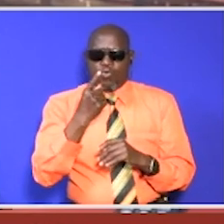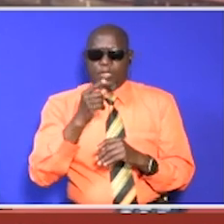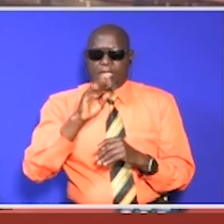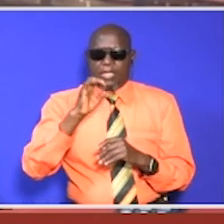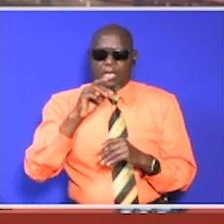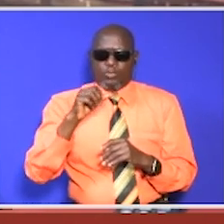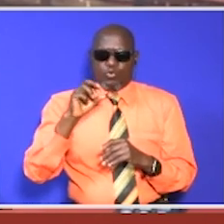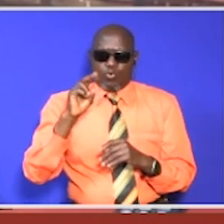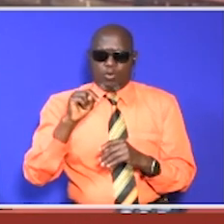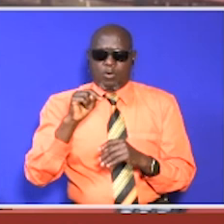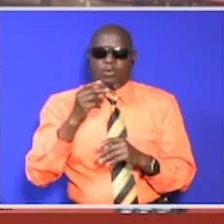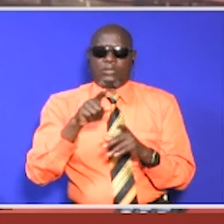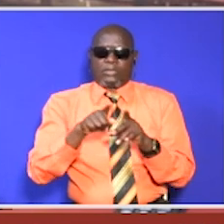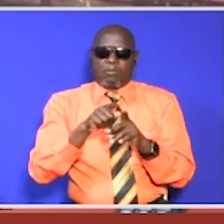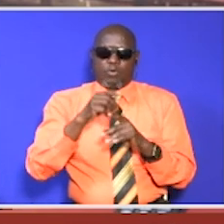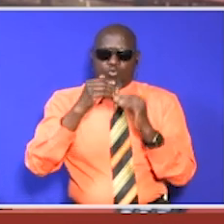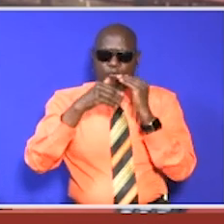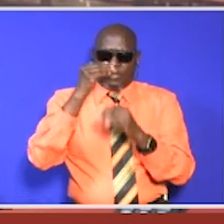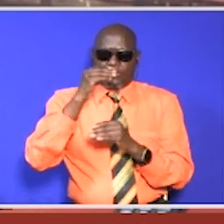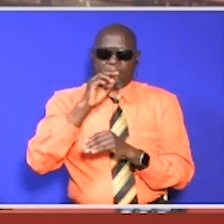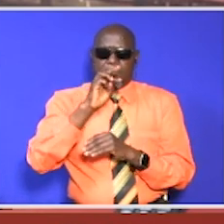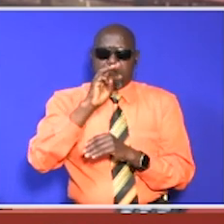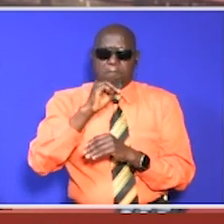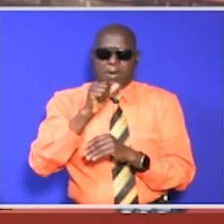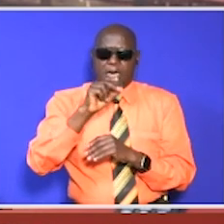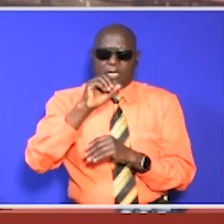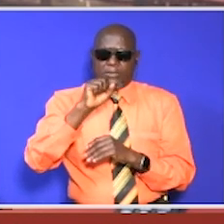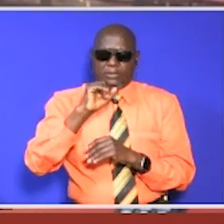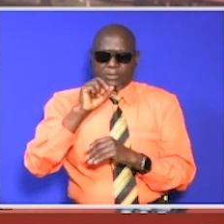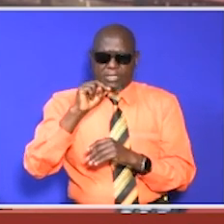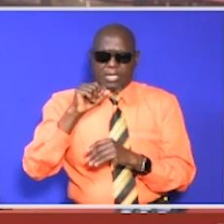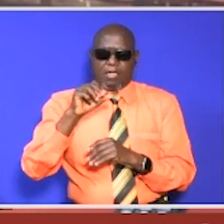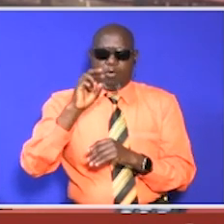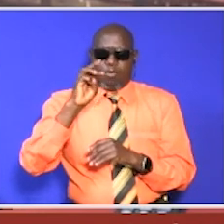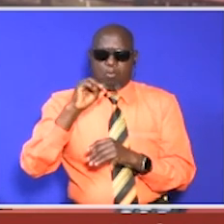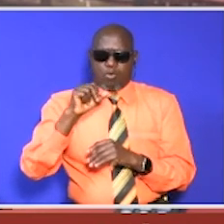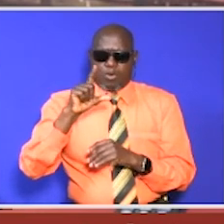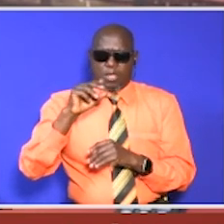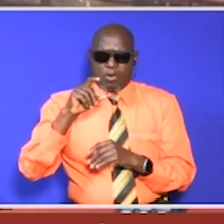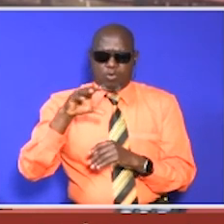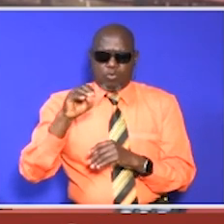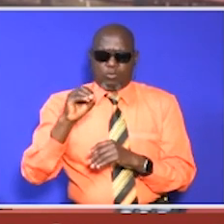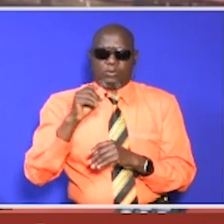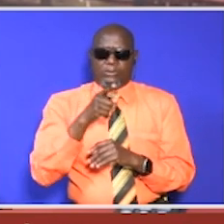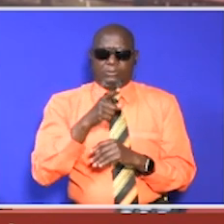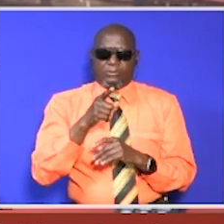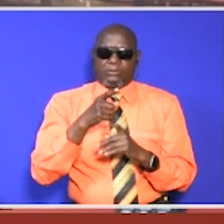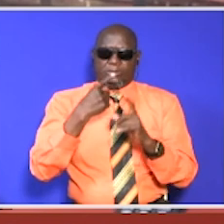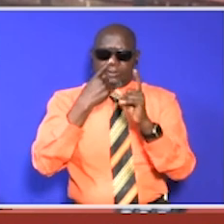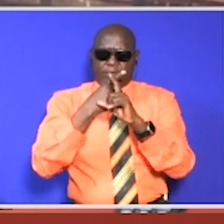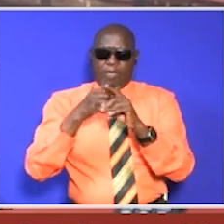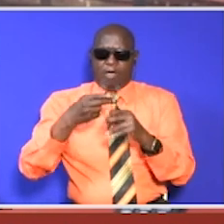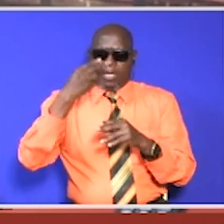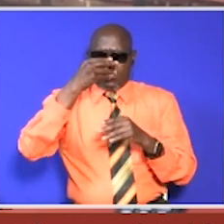na chuo kikuu cha Masinde Mliro. Hata hivyo, Rais amesema mfumo mpya wa ufadhili wa wanafunzi wa vyuo vikuu na taasisi za elimu za juu